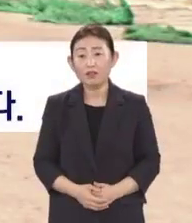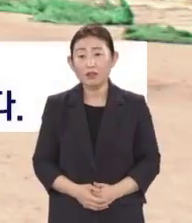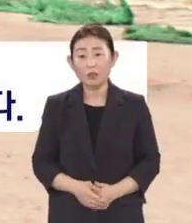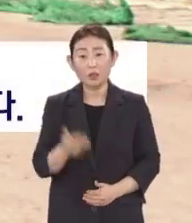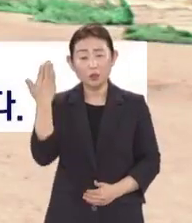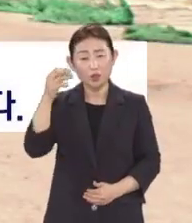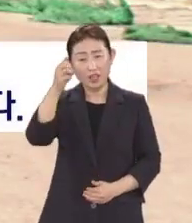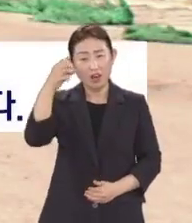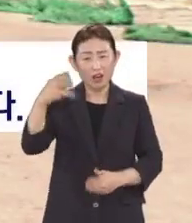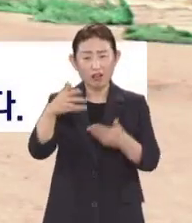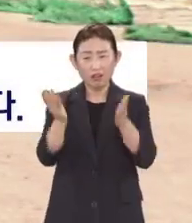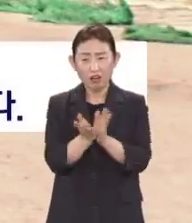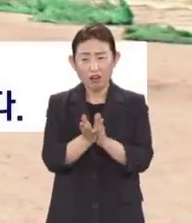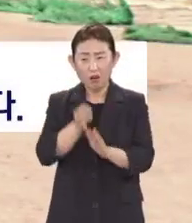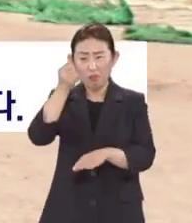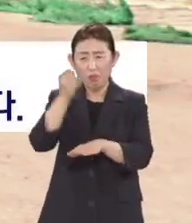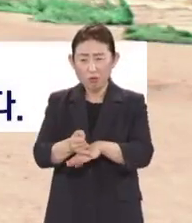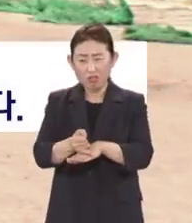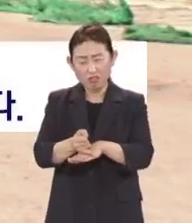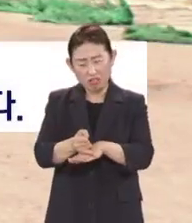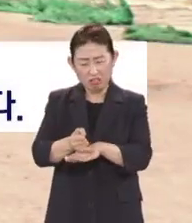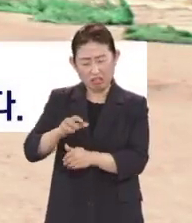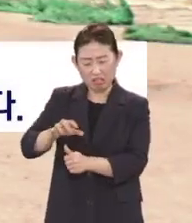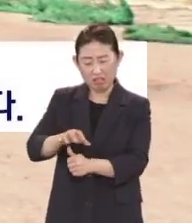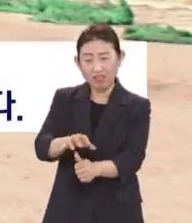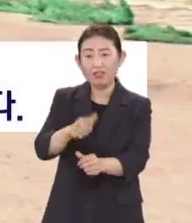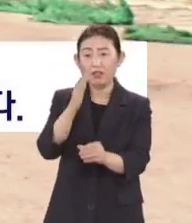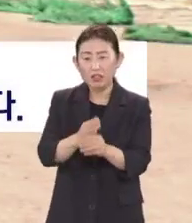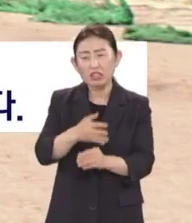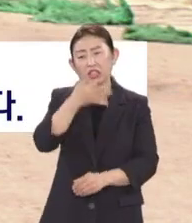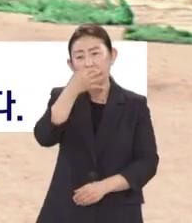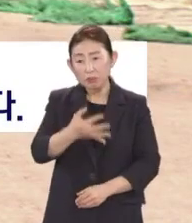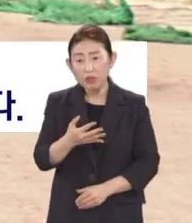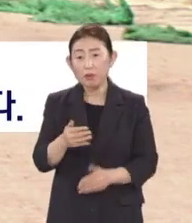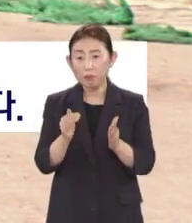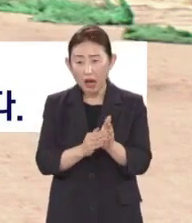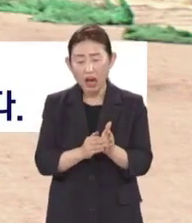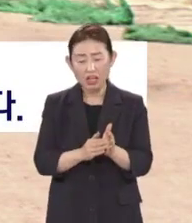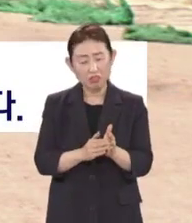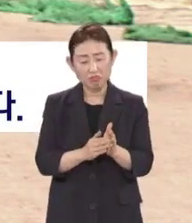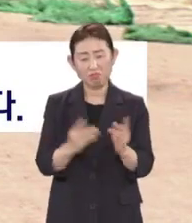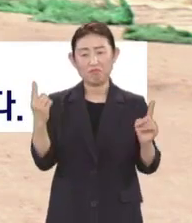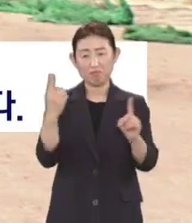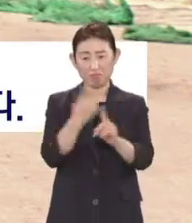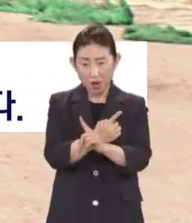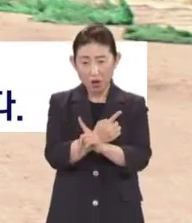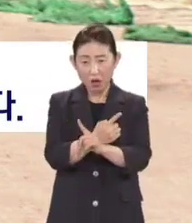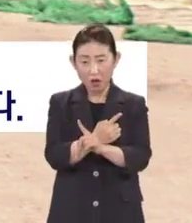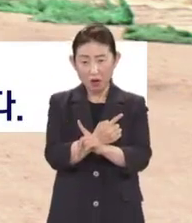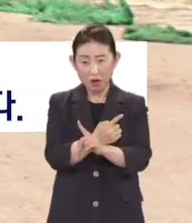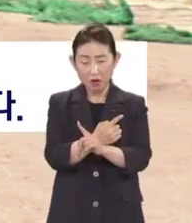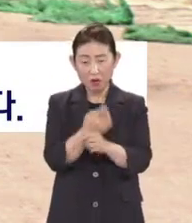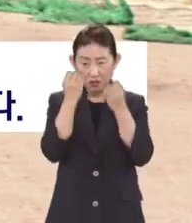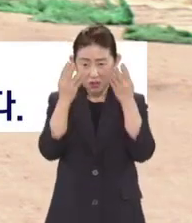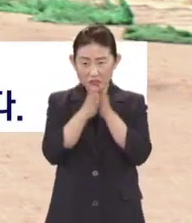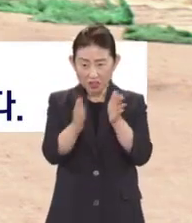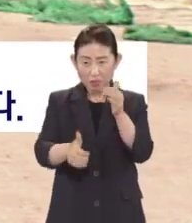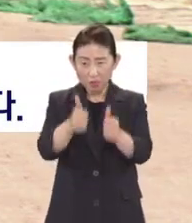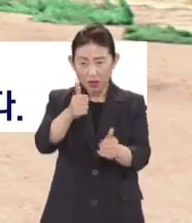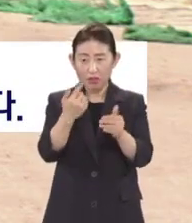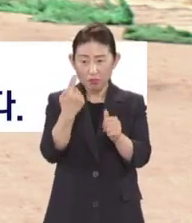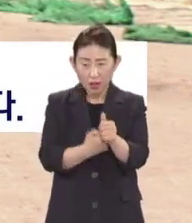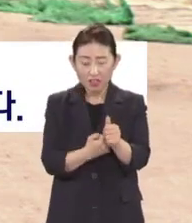for the Eagles. And we've been saying this, you know, we want to help turn it around and start winning games. So any way I can do